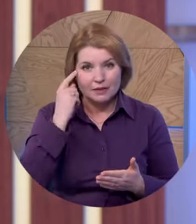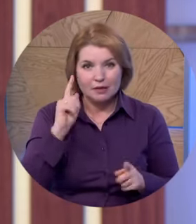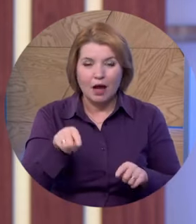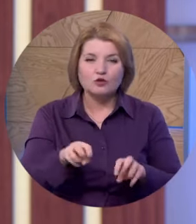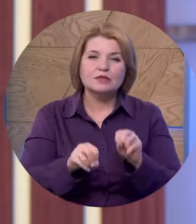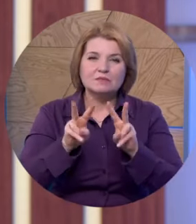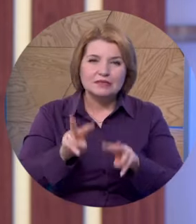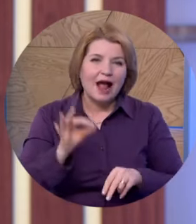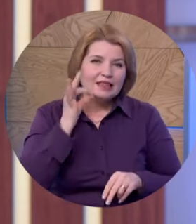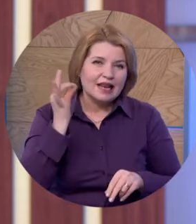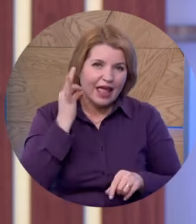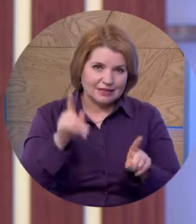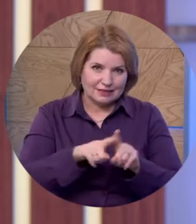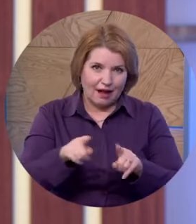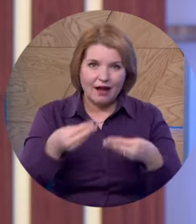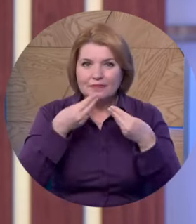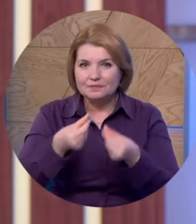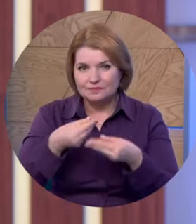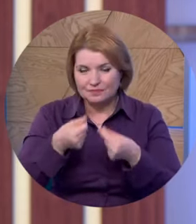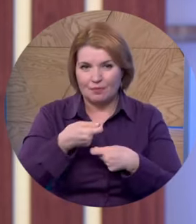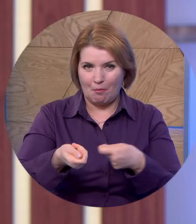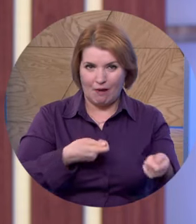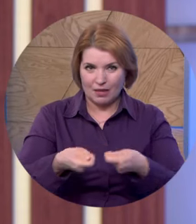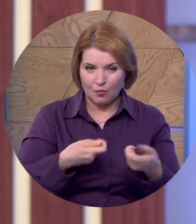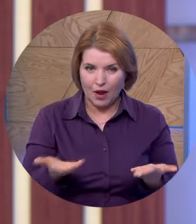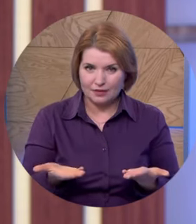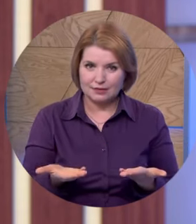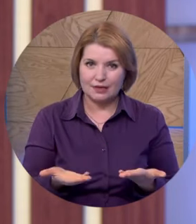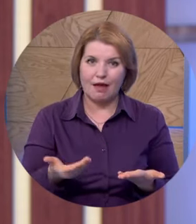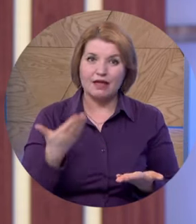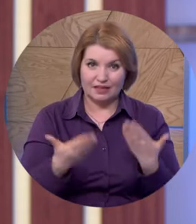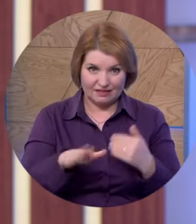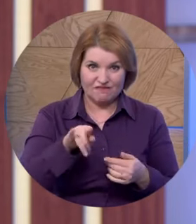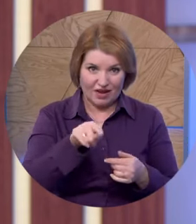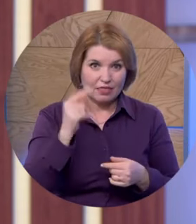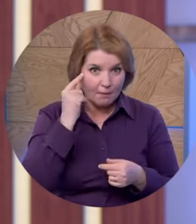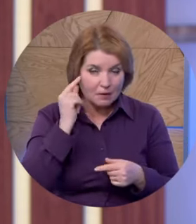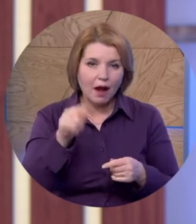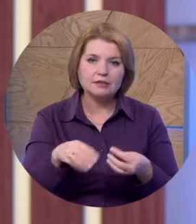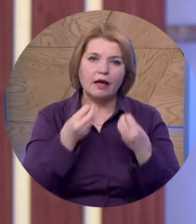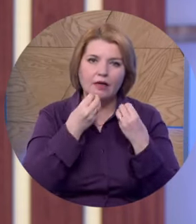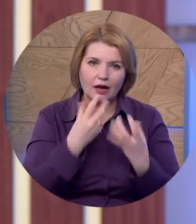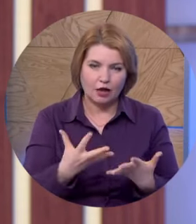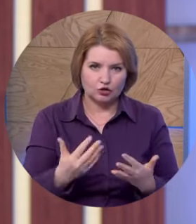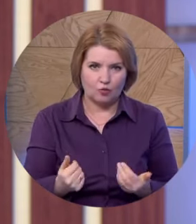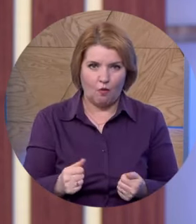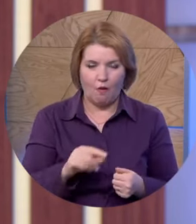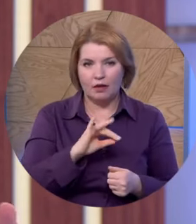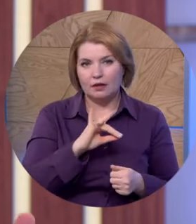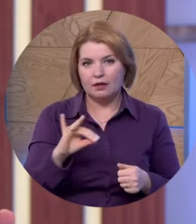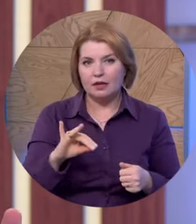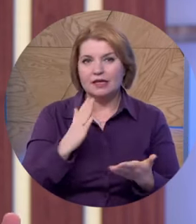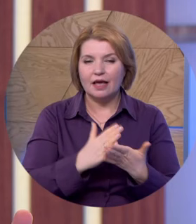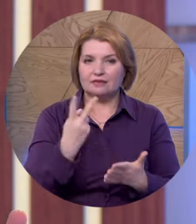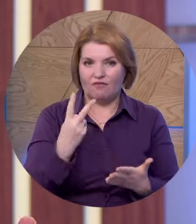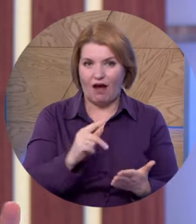завуалированная лесть, которая, опять-таки, вы, если это понимаете, это очень хорошо, тогда, как и в любой манипуляции, есть